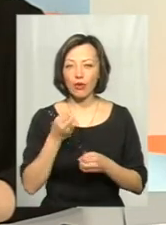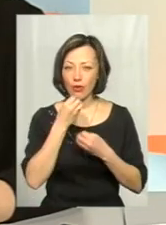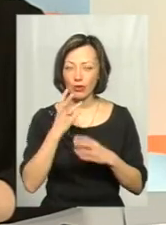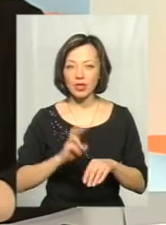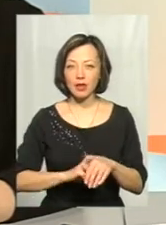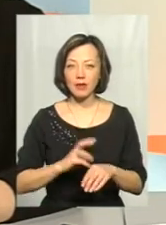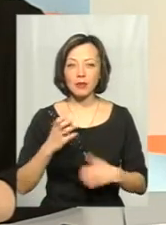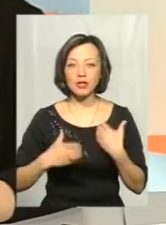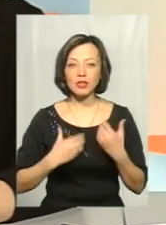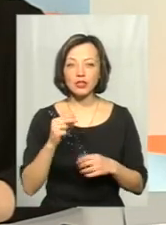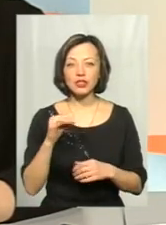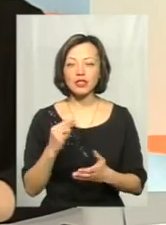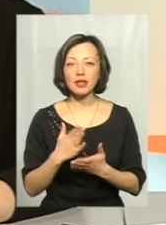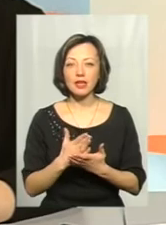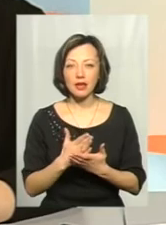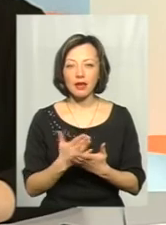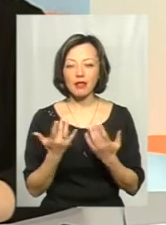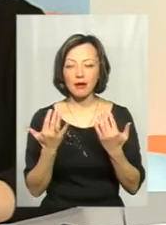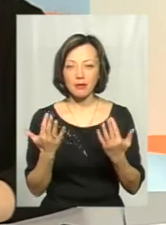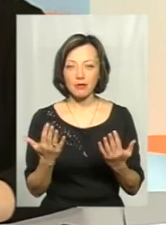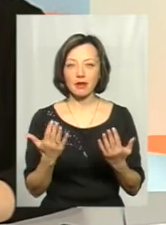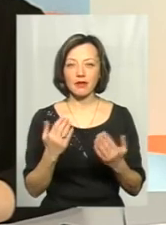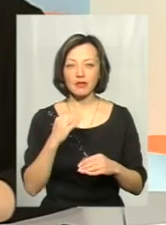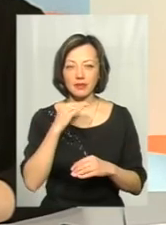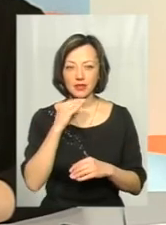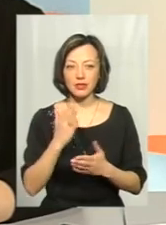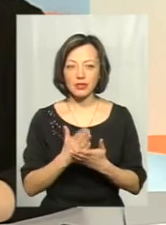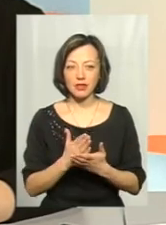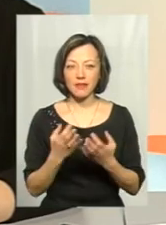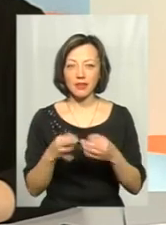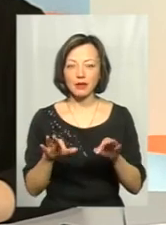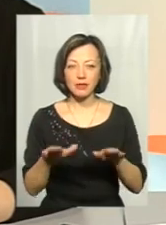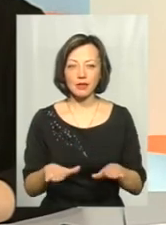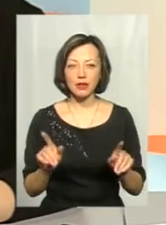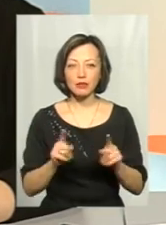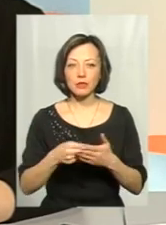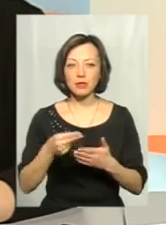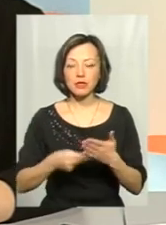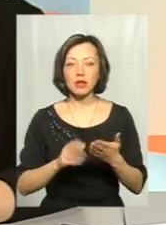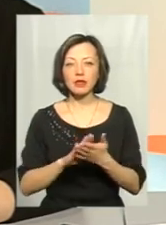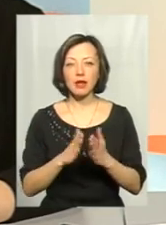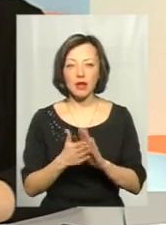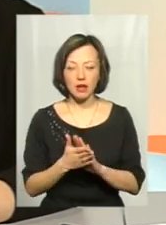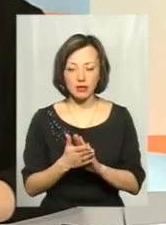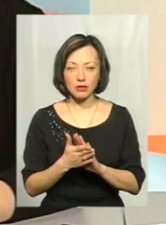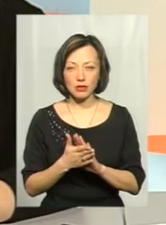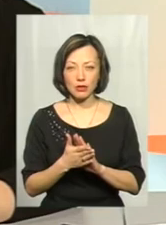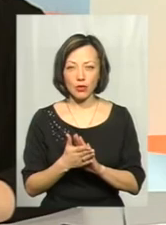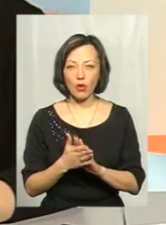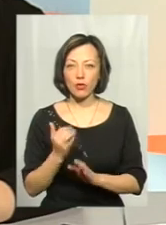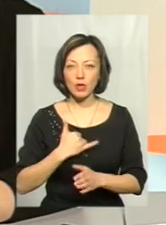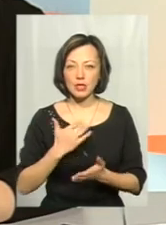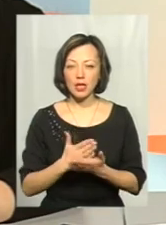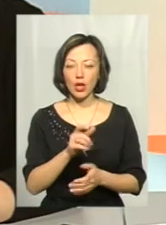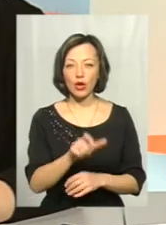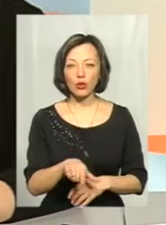пацієнти переживають, чи в них ще є набір, чи в них ще є вільні місця для того, щоб підписати декларації. В нас є